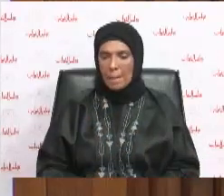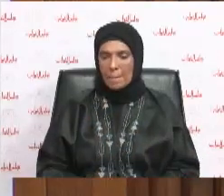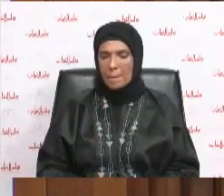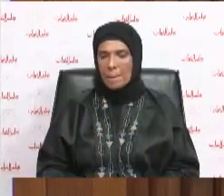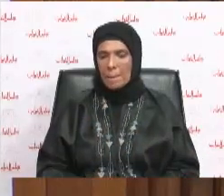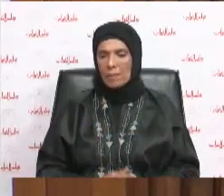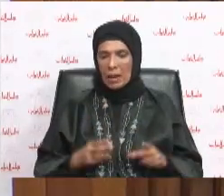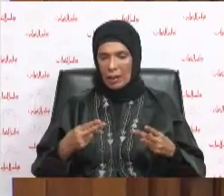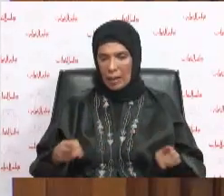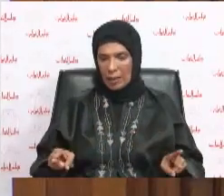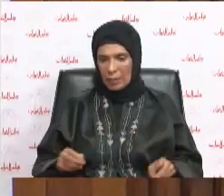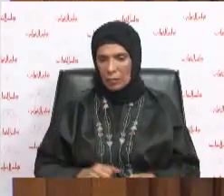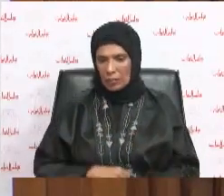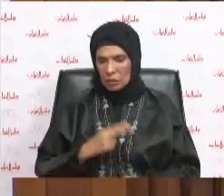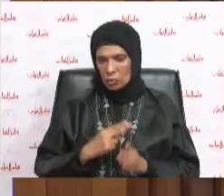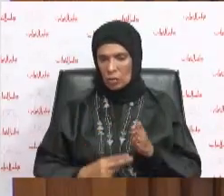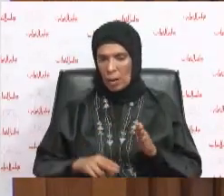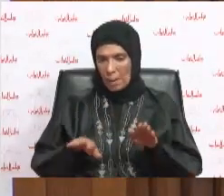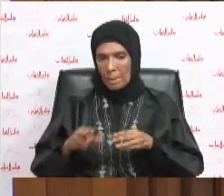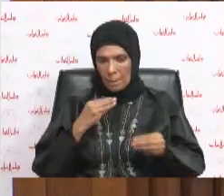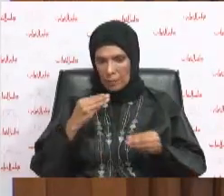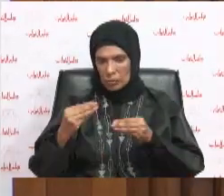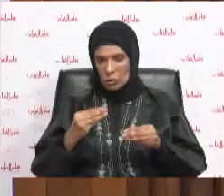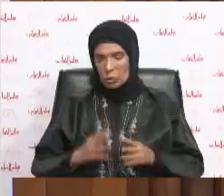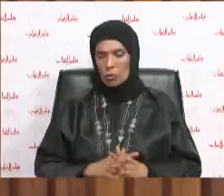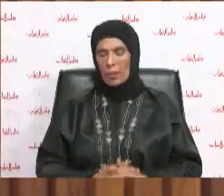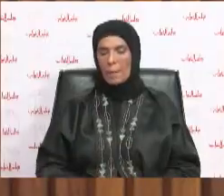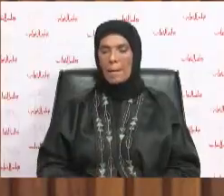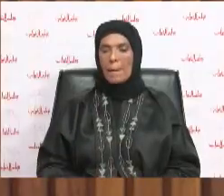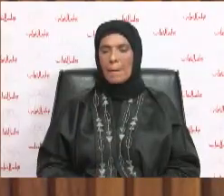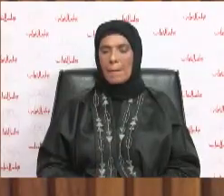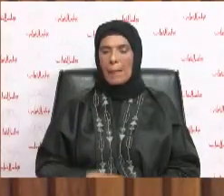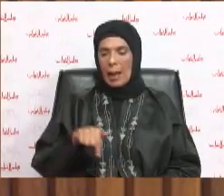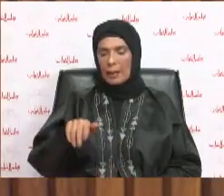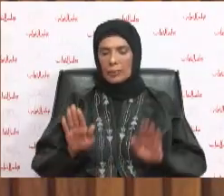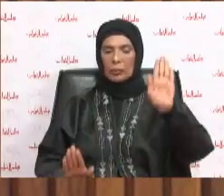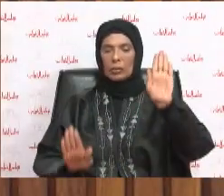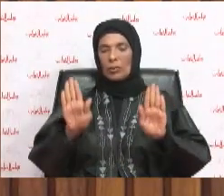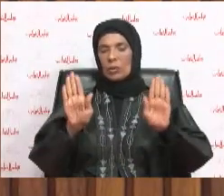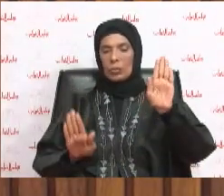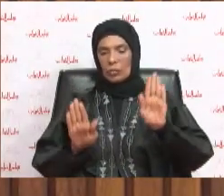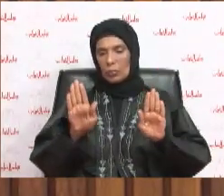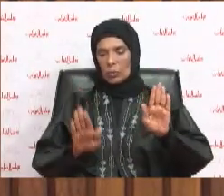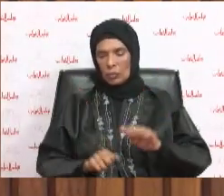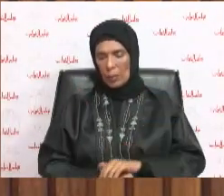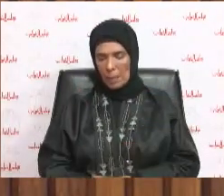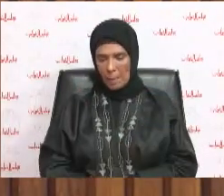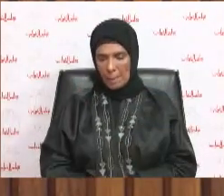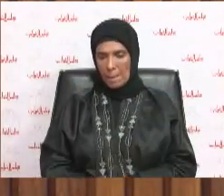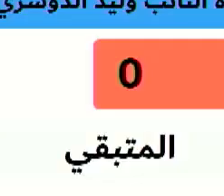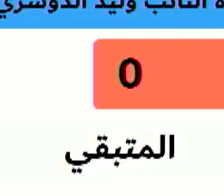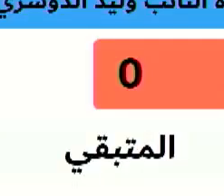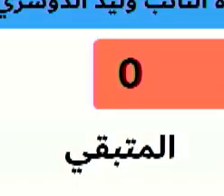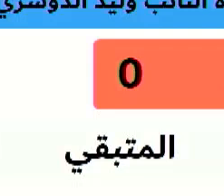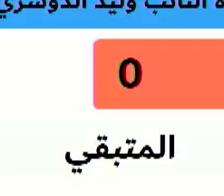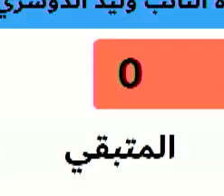اللجنة الموافقة على قرار مجلس الشورى الموقر. هل يوافق المجلس على توصية اللجنة الموافقة على قرار مجلس الشورى